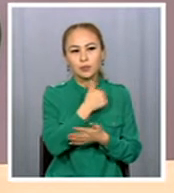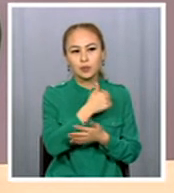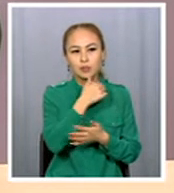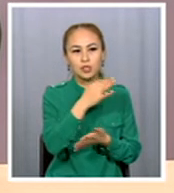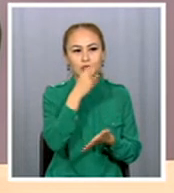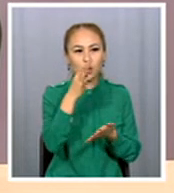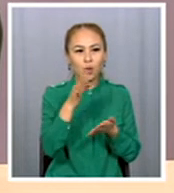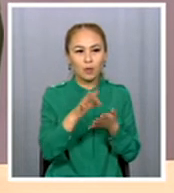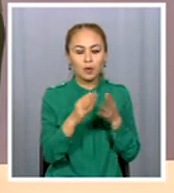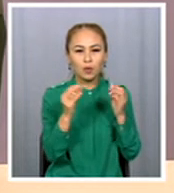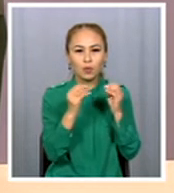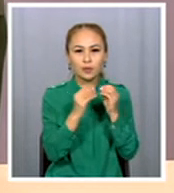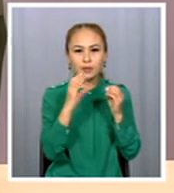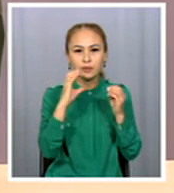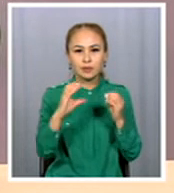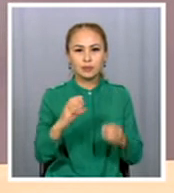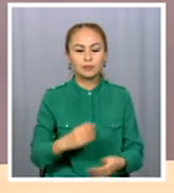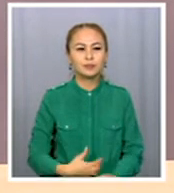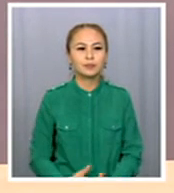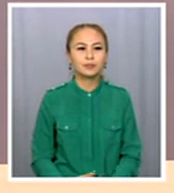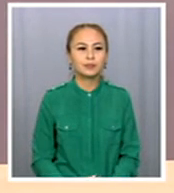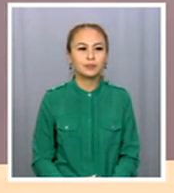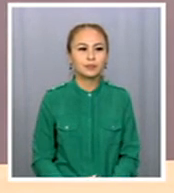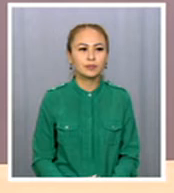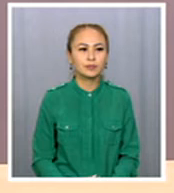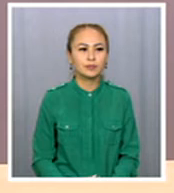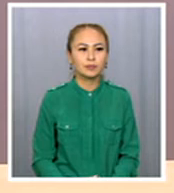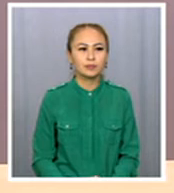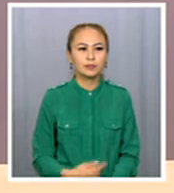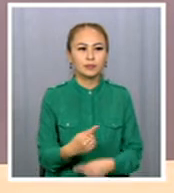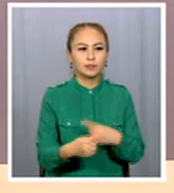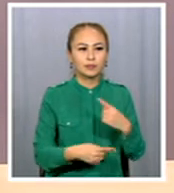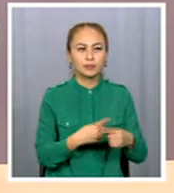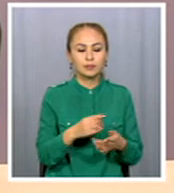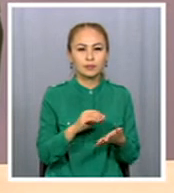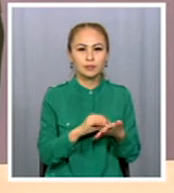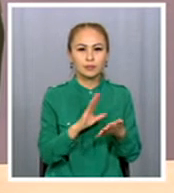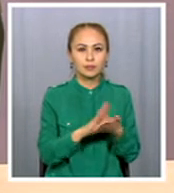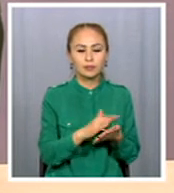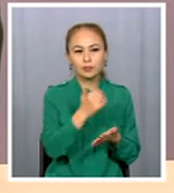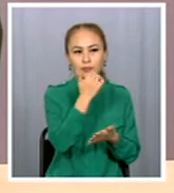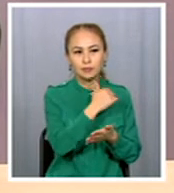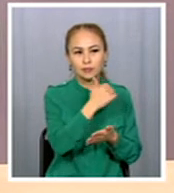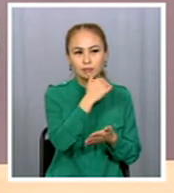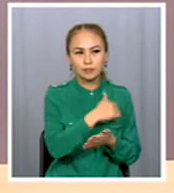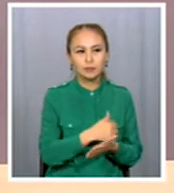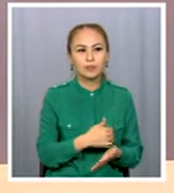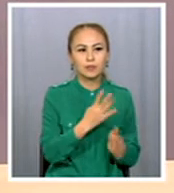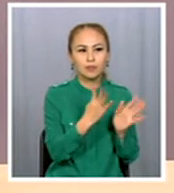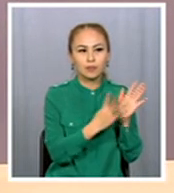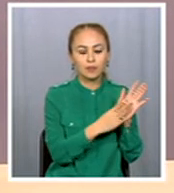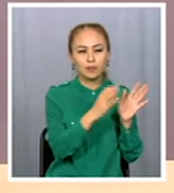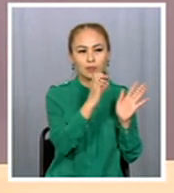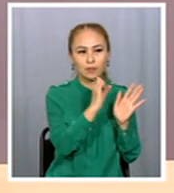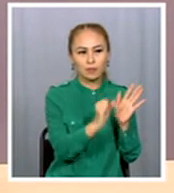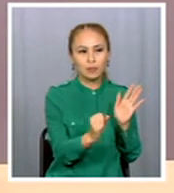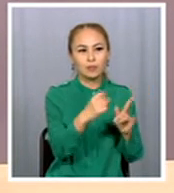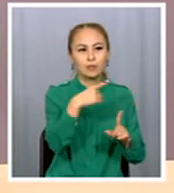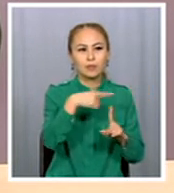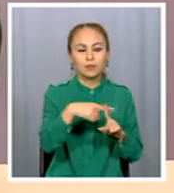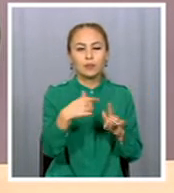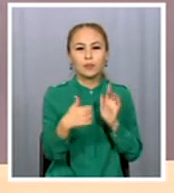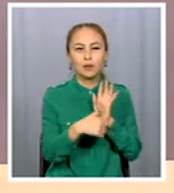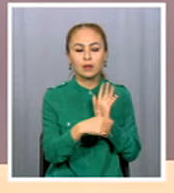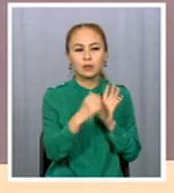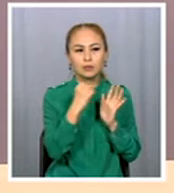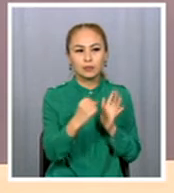Жауабы 10c-ға тең. Келесі өрнекті ықшамдайық. 9a мен 6a-ның